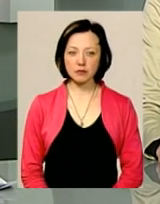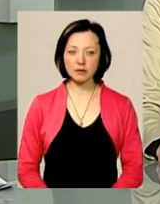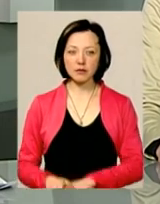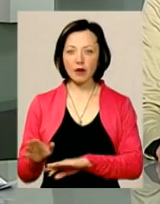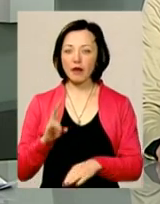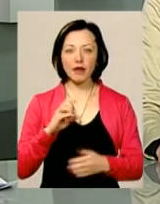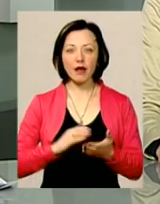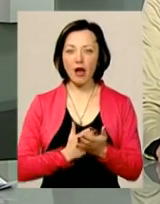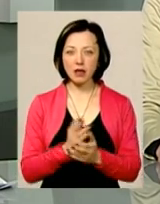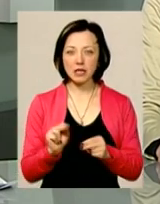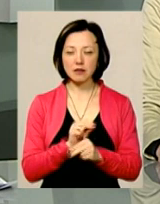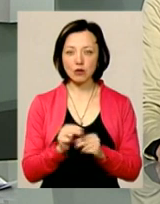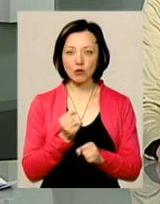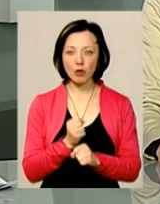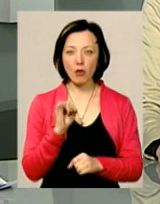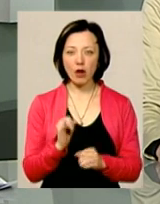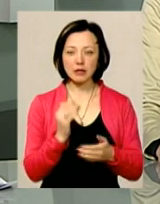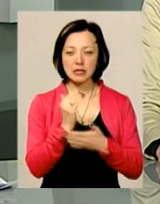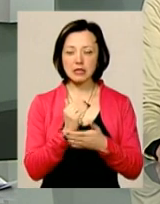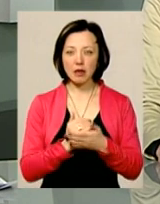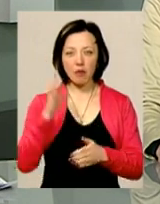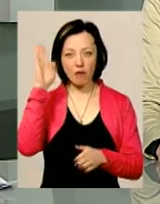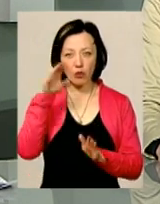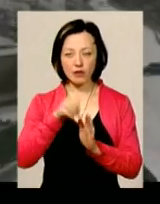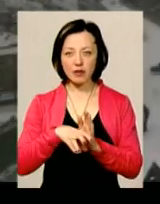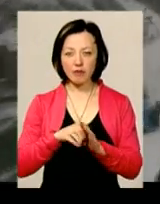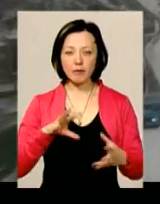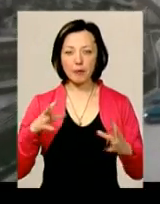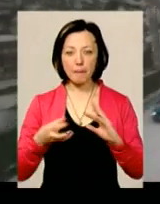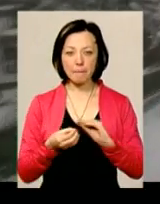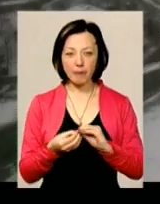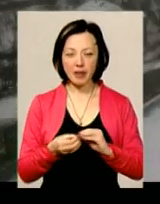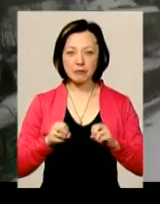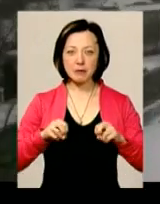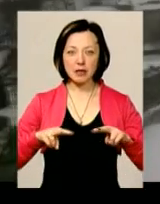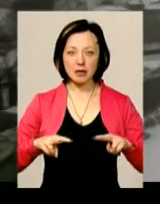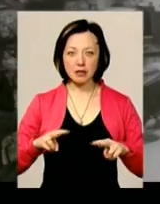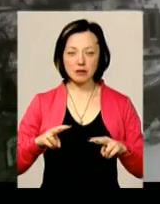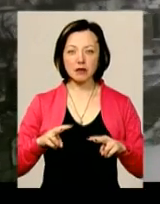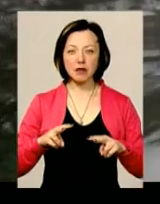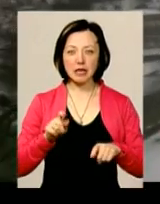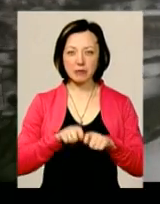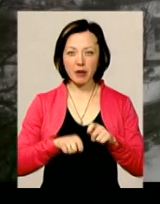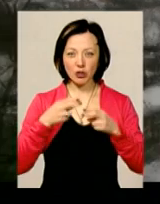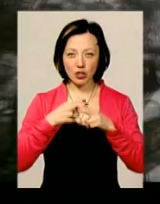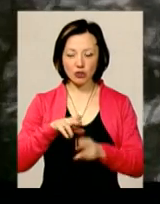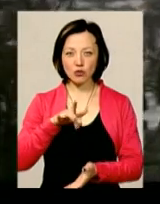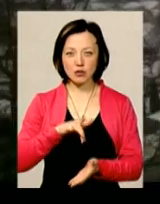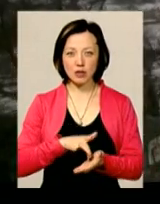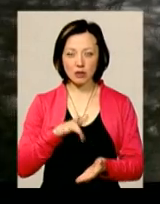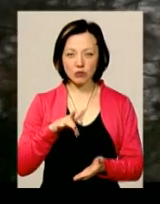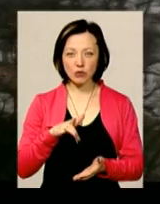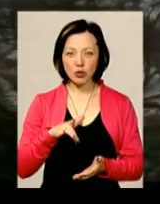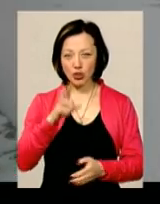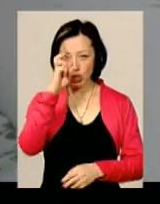Неякісні реставраційні роботи та погана система водовідведення. За висновком профільних фахівців Подільського експертно-технічного центру